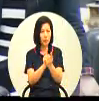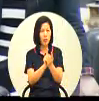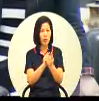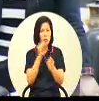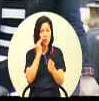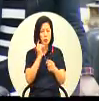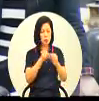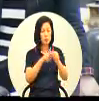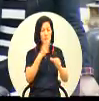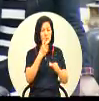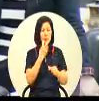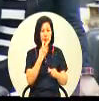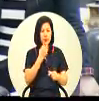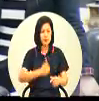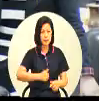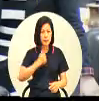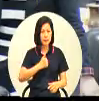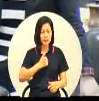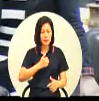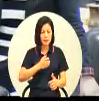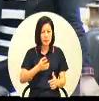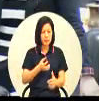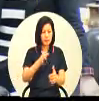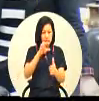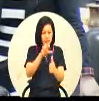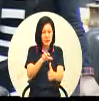们中央真的强制进口